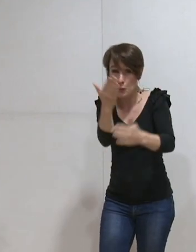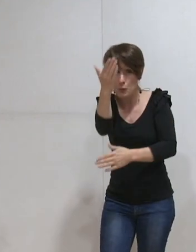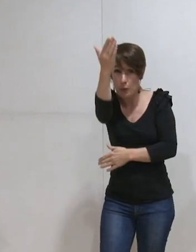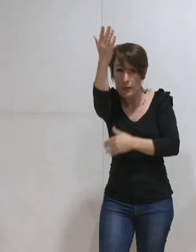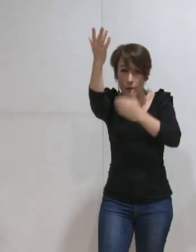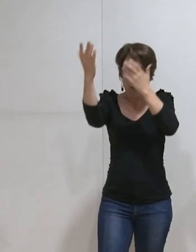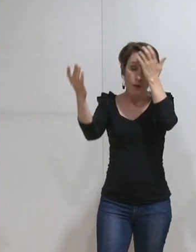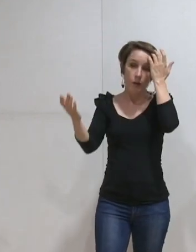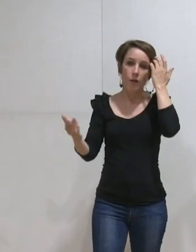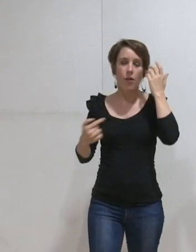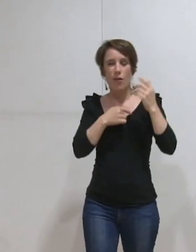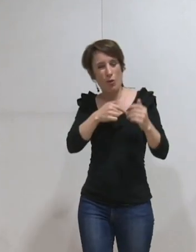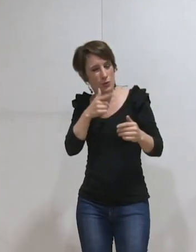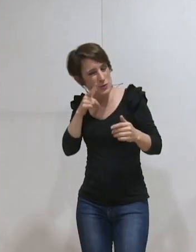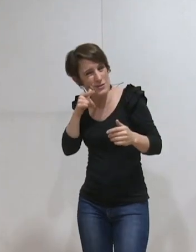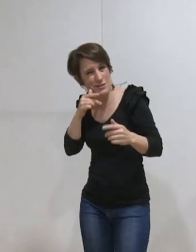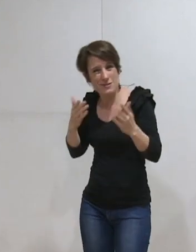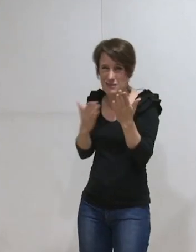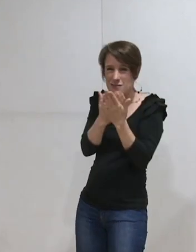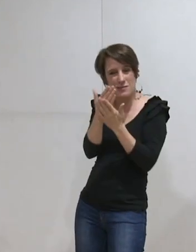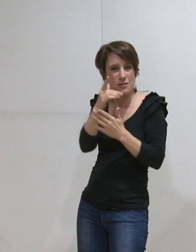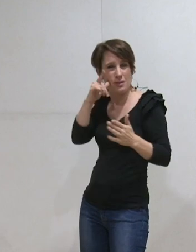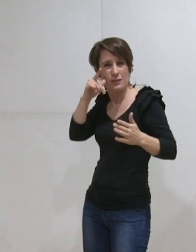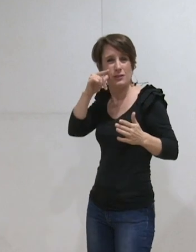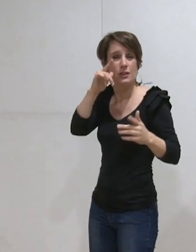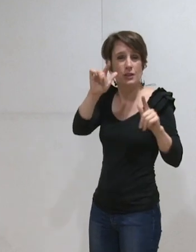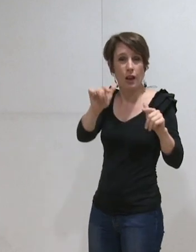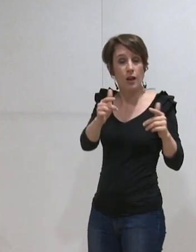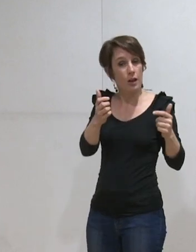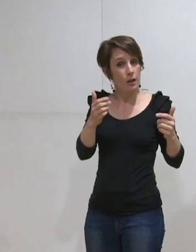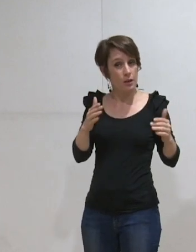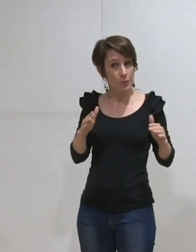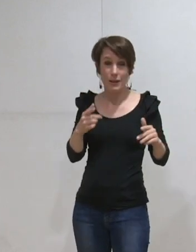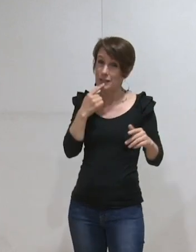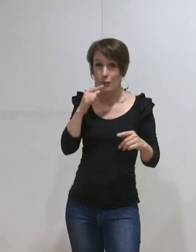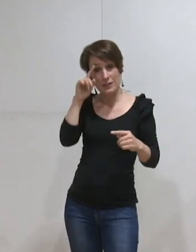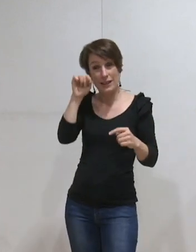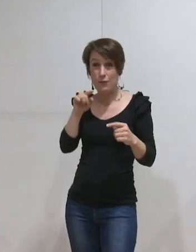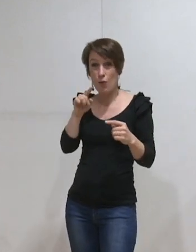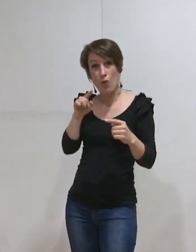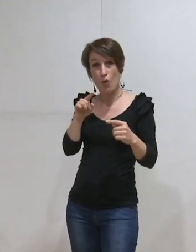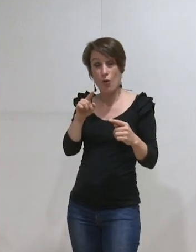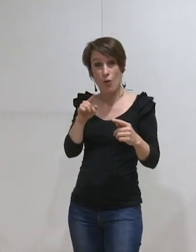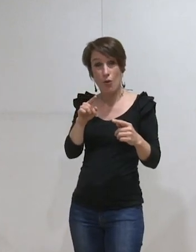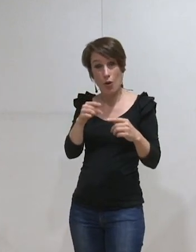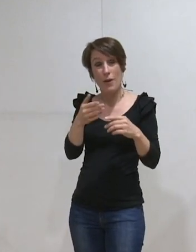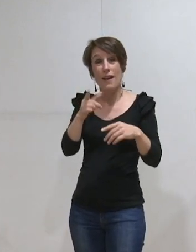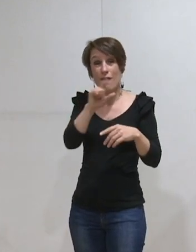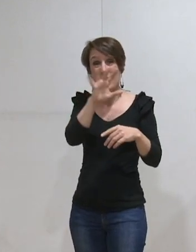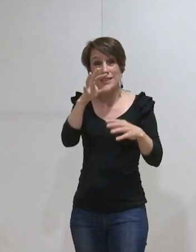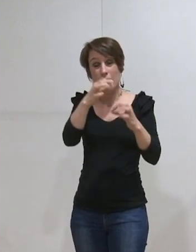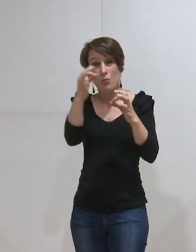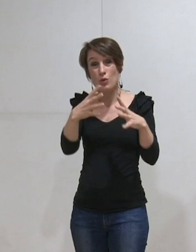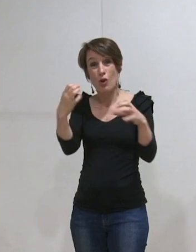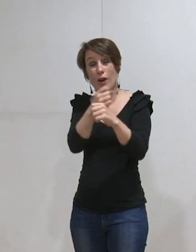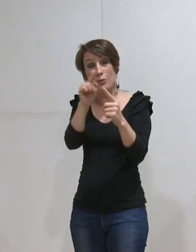feront tout pour les atteindre nous fixe un horizon en terme d'atteindre des 25 % qui est déjà à 10 ans et